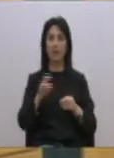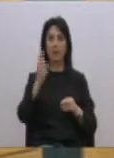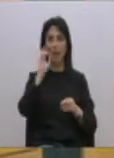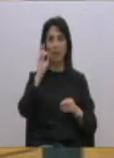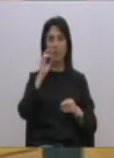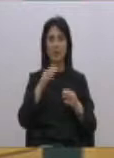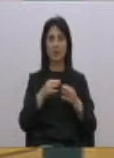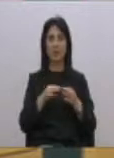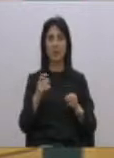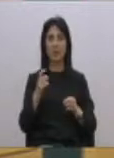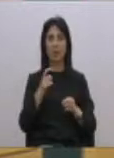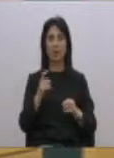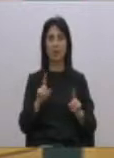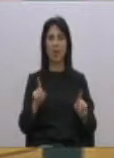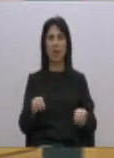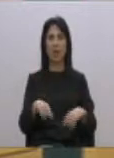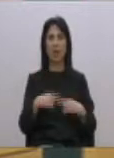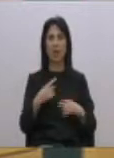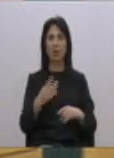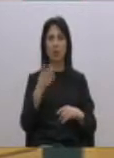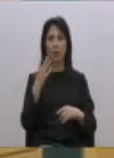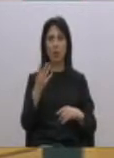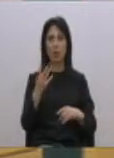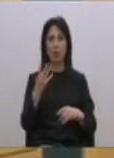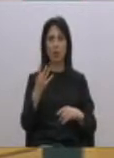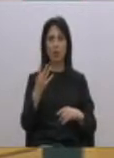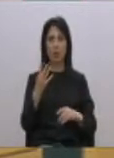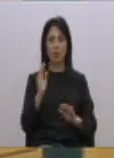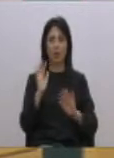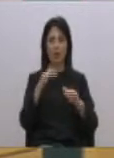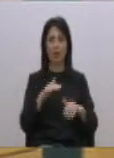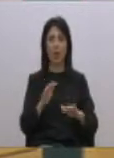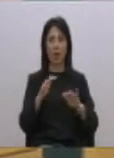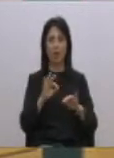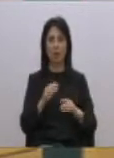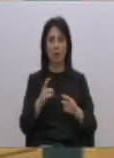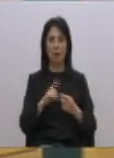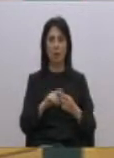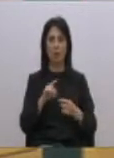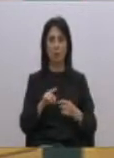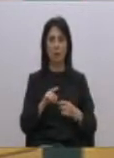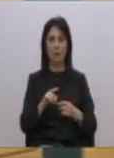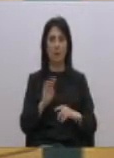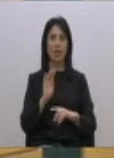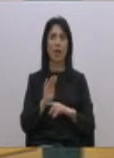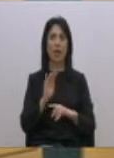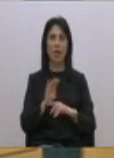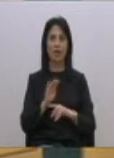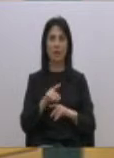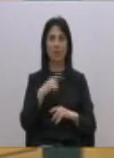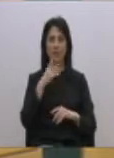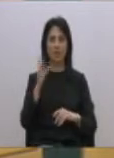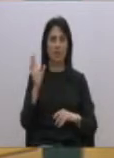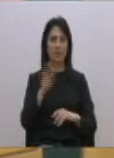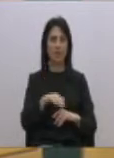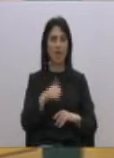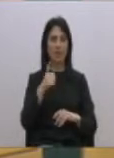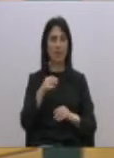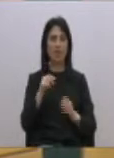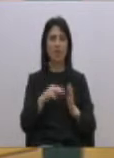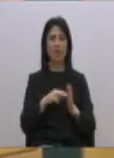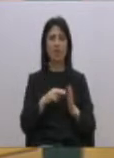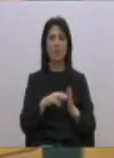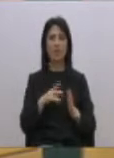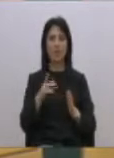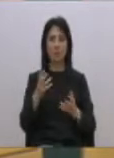ხელისუფლების დამოუკიდებლობისთვის განხორციელებულ 4 რეფორმის 4 ტალღასთან დაკავშირებით. აკრიტიკებდნენ და ითქვა ყველაზე კარგი შეფასება,